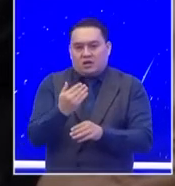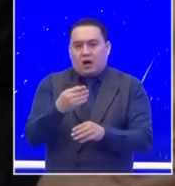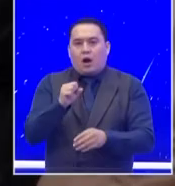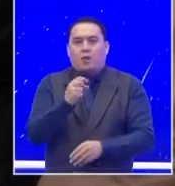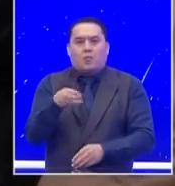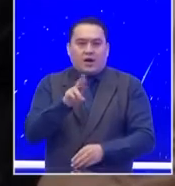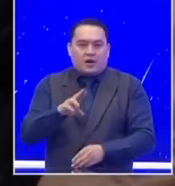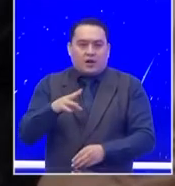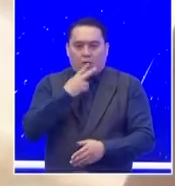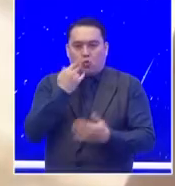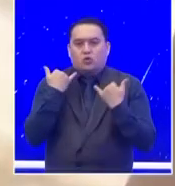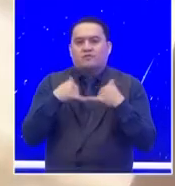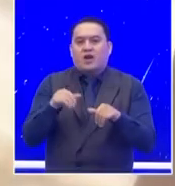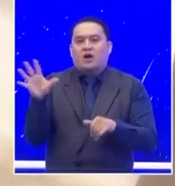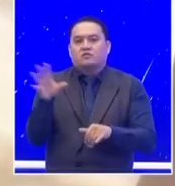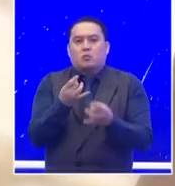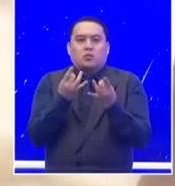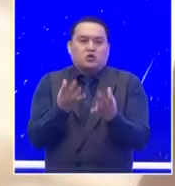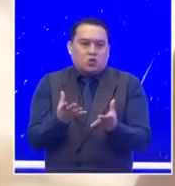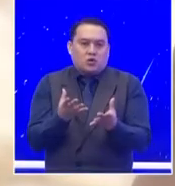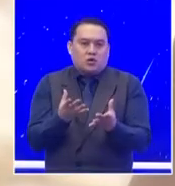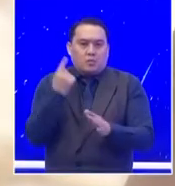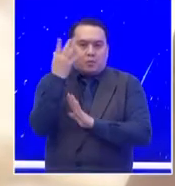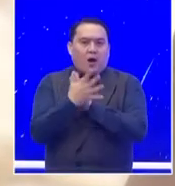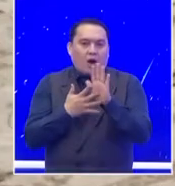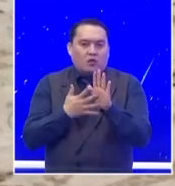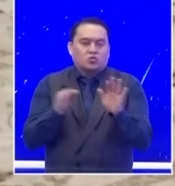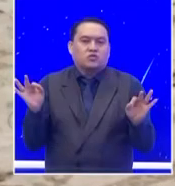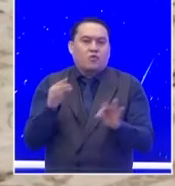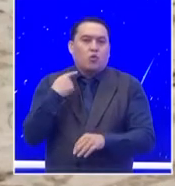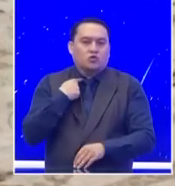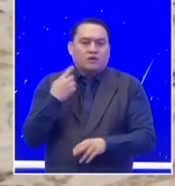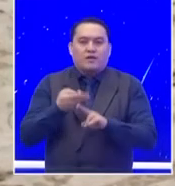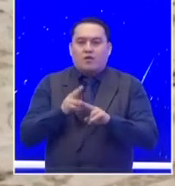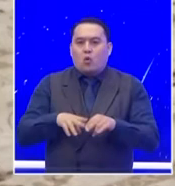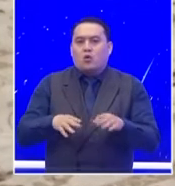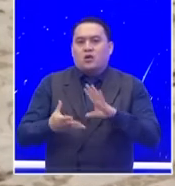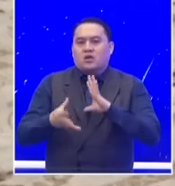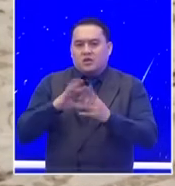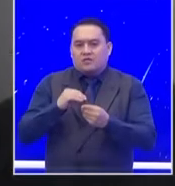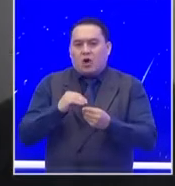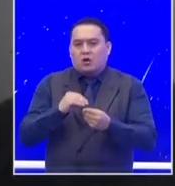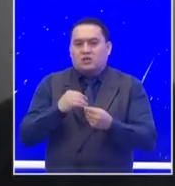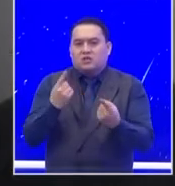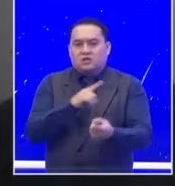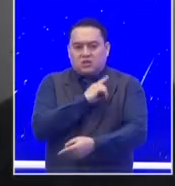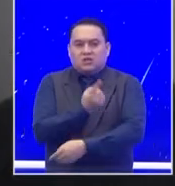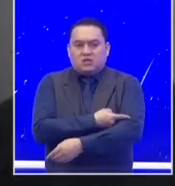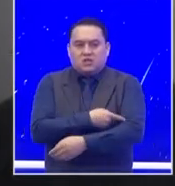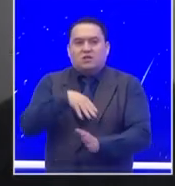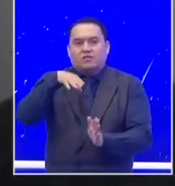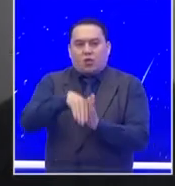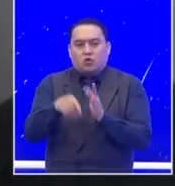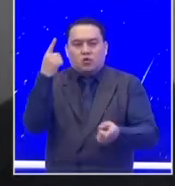язык поэзии Абая поражает своей простотой, ясностью, звучностью. В этом и заключается его притягательная сила.